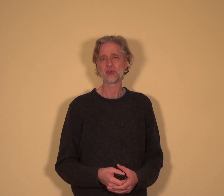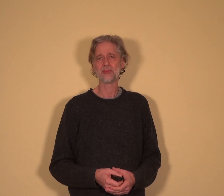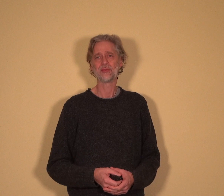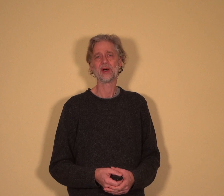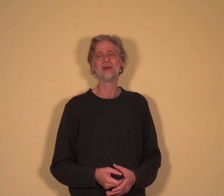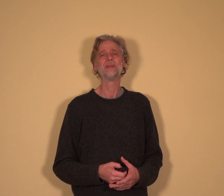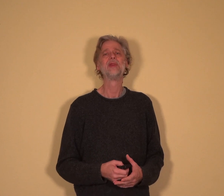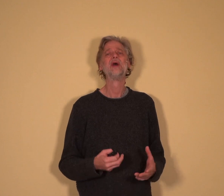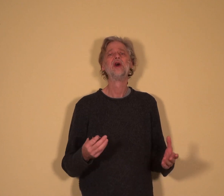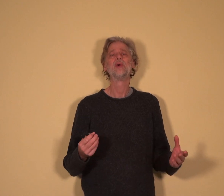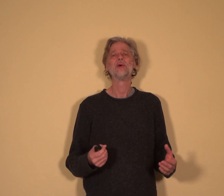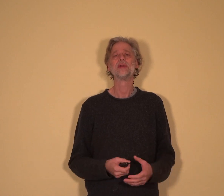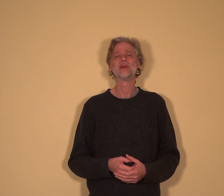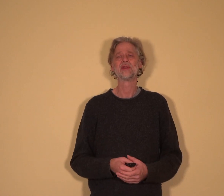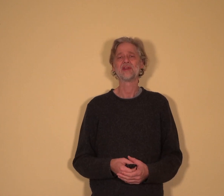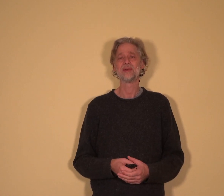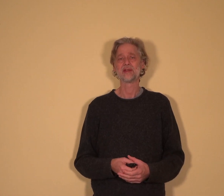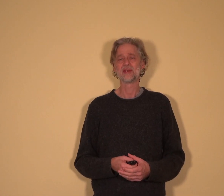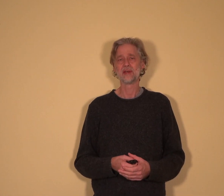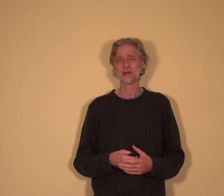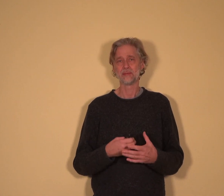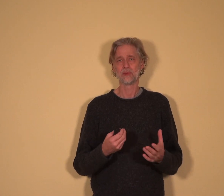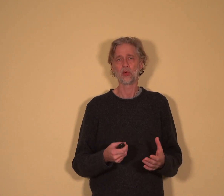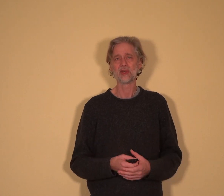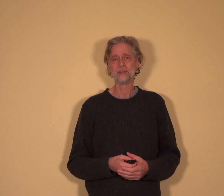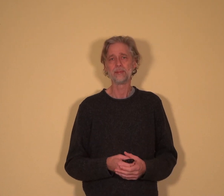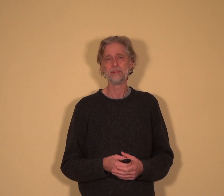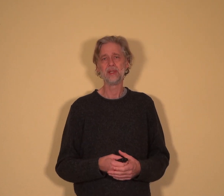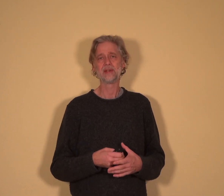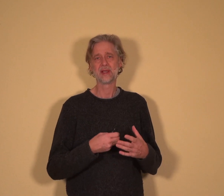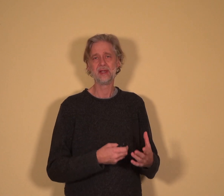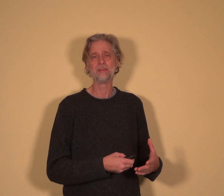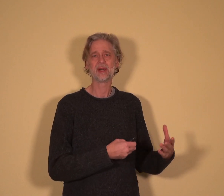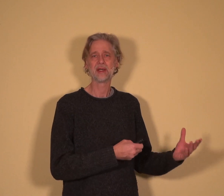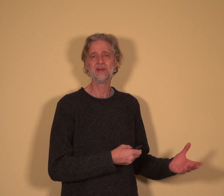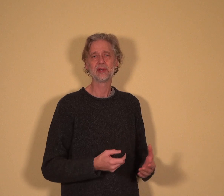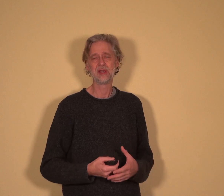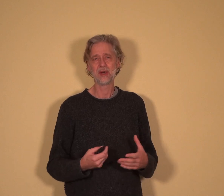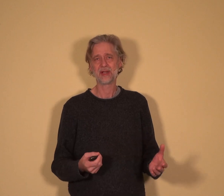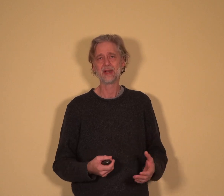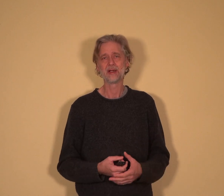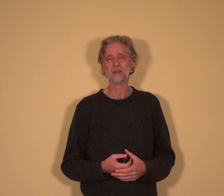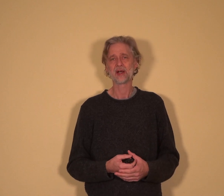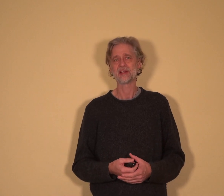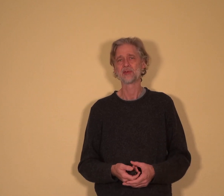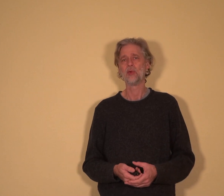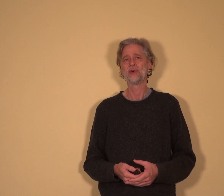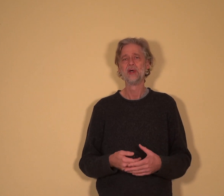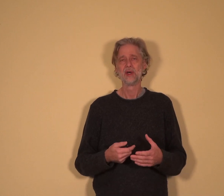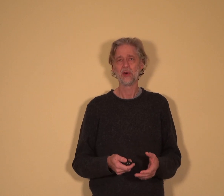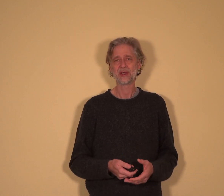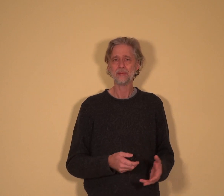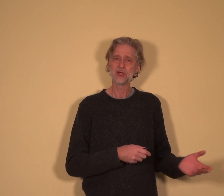bisschen im Stoff noch vorankommen und dass wir das große Gebiet Klimakrise, Klimawandel,